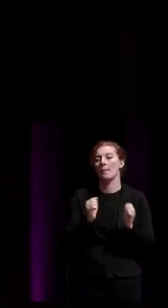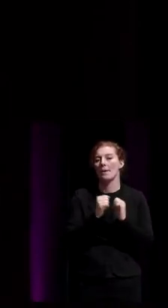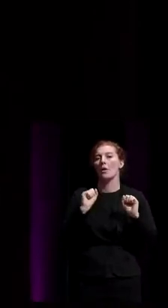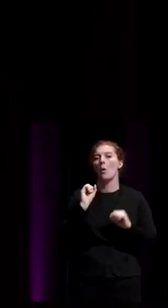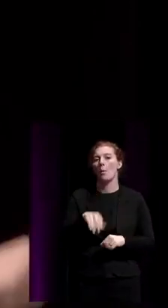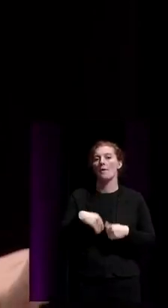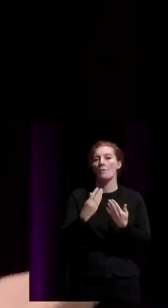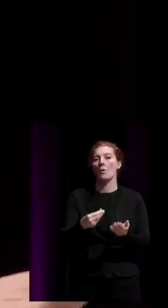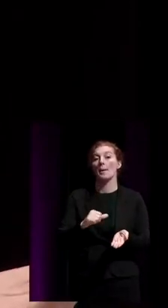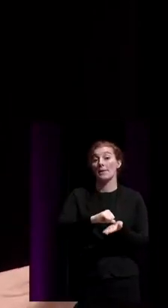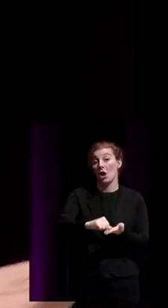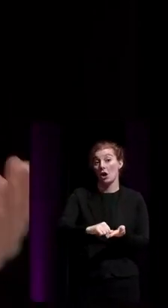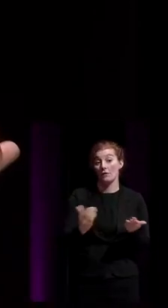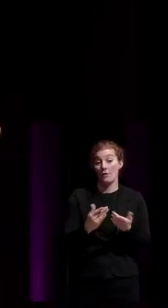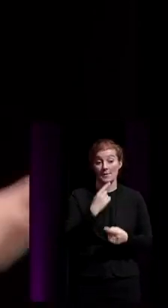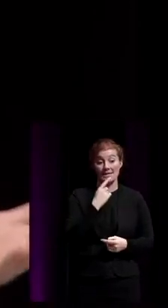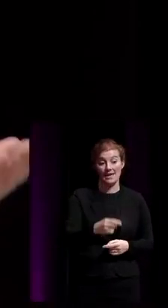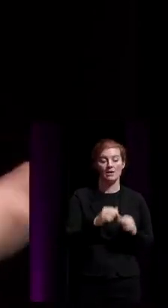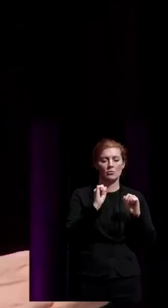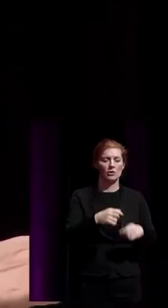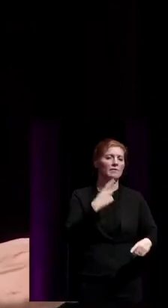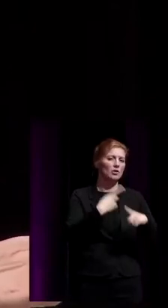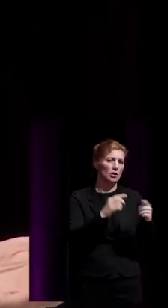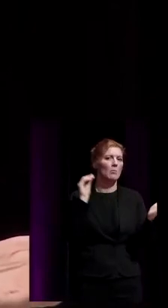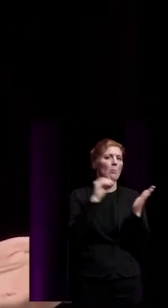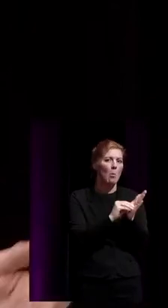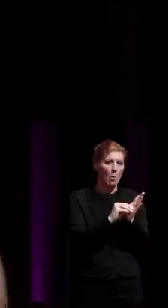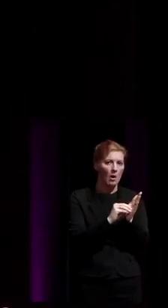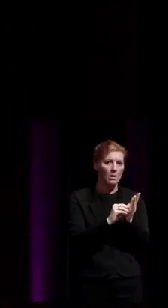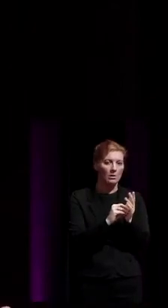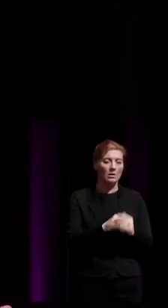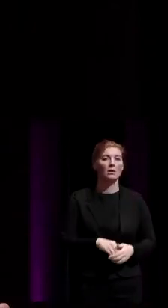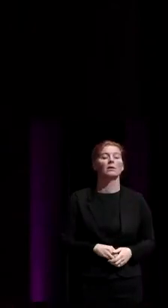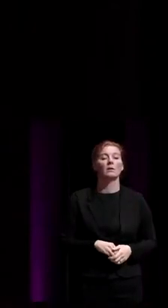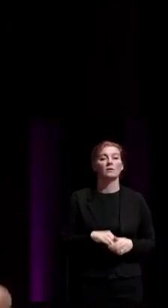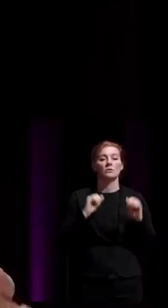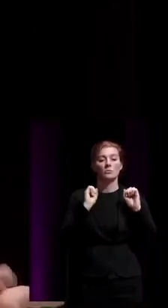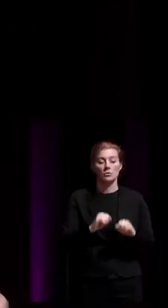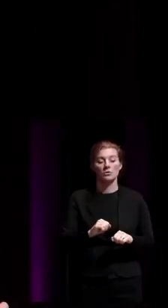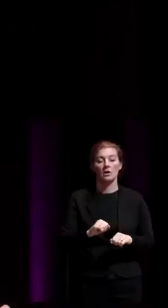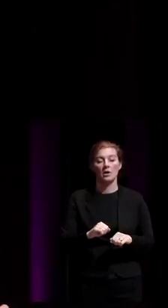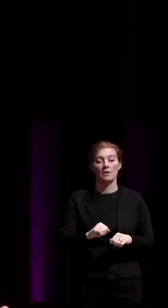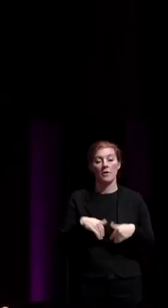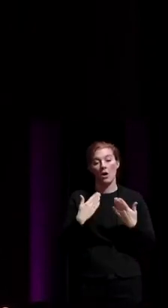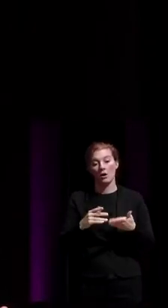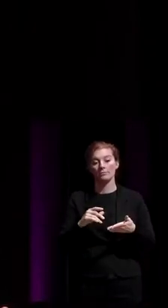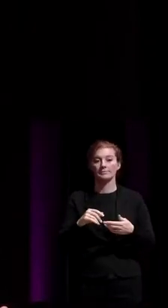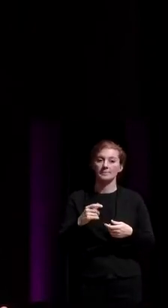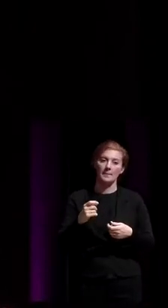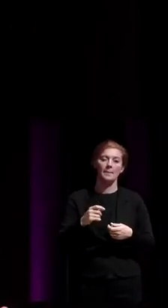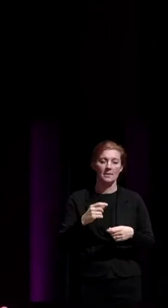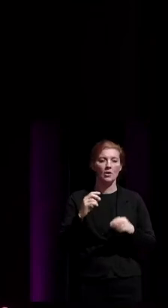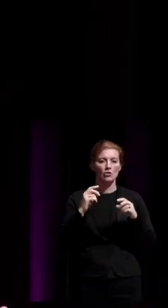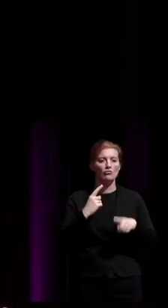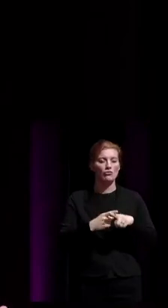måste ju det definitivt framgå. Alltså får man betalt för ett budskap så ska det vara liksom en reklam. Så ska det vara